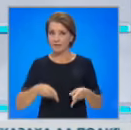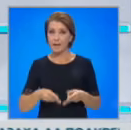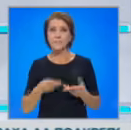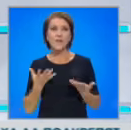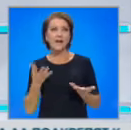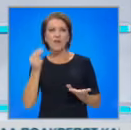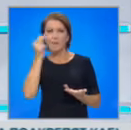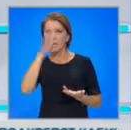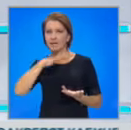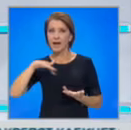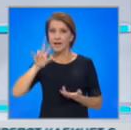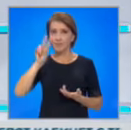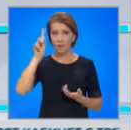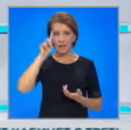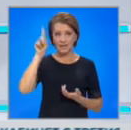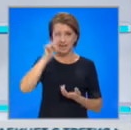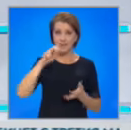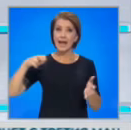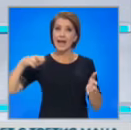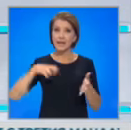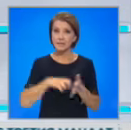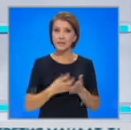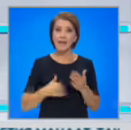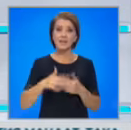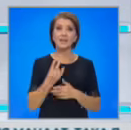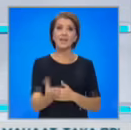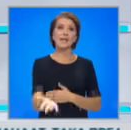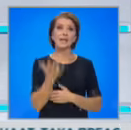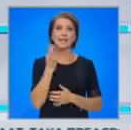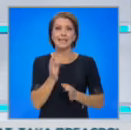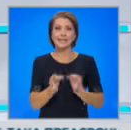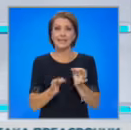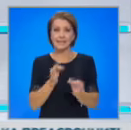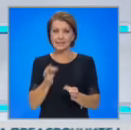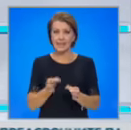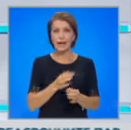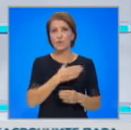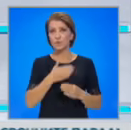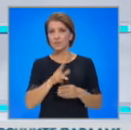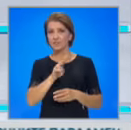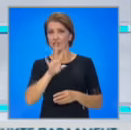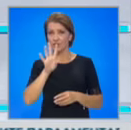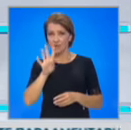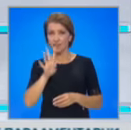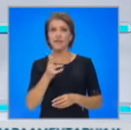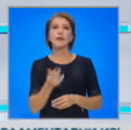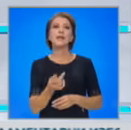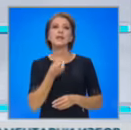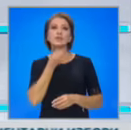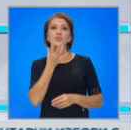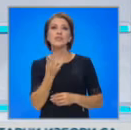страната днес. Втори ден поред регистрираме над 2000 заразени. За последното денонощие случаите са